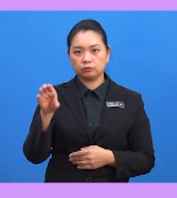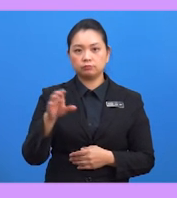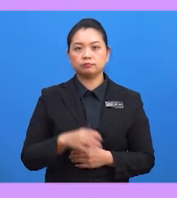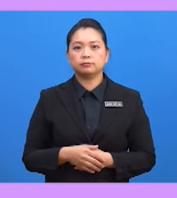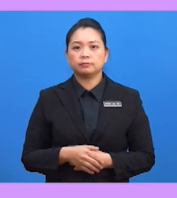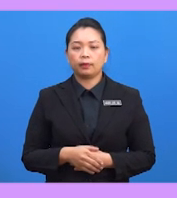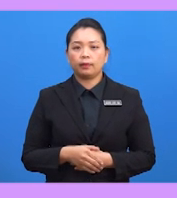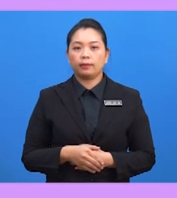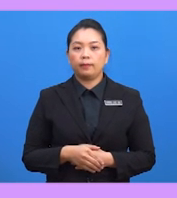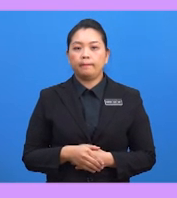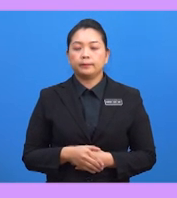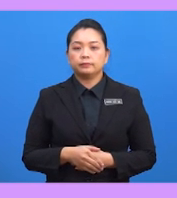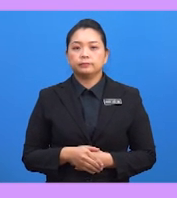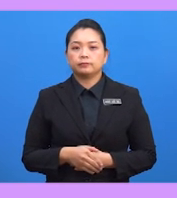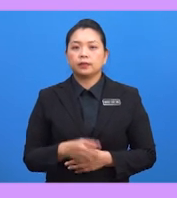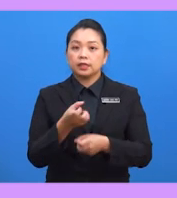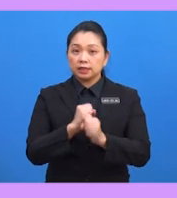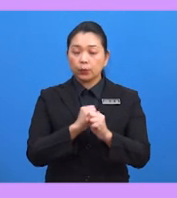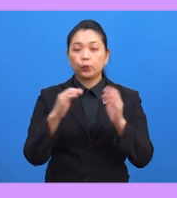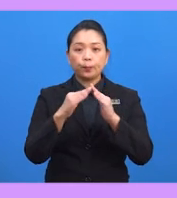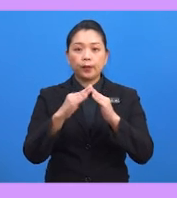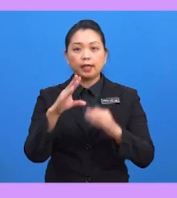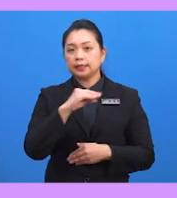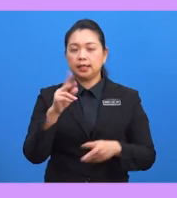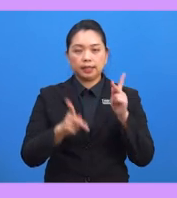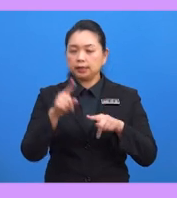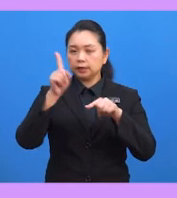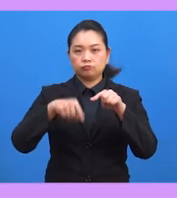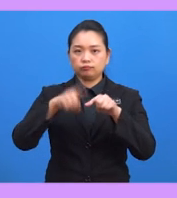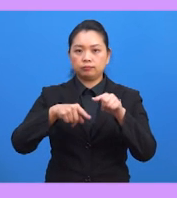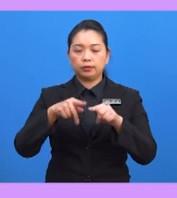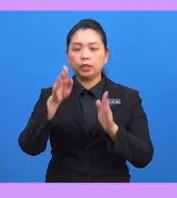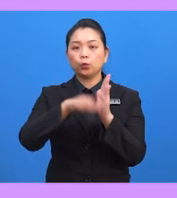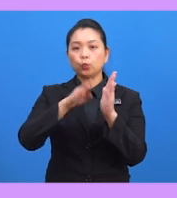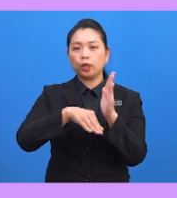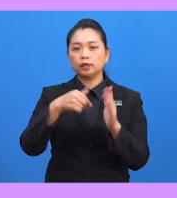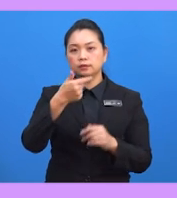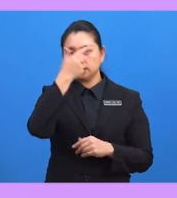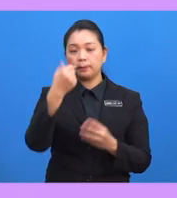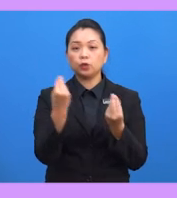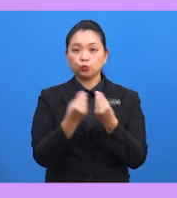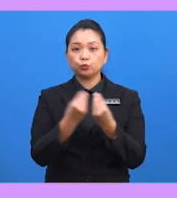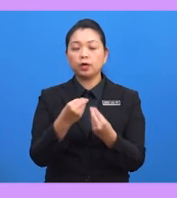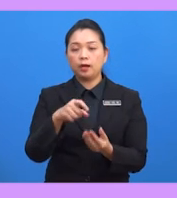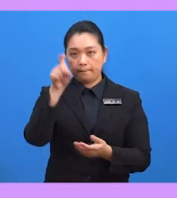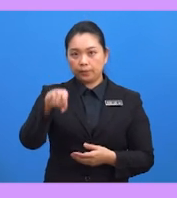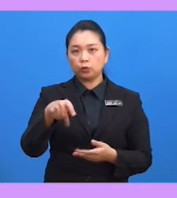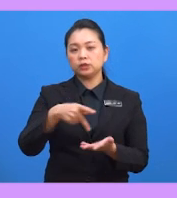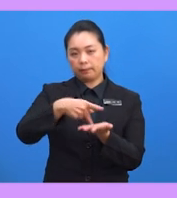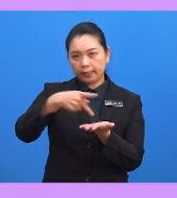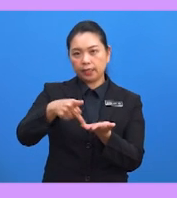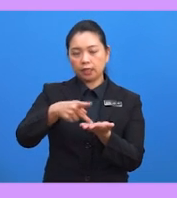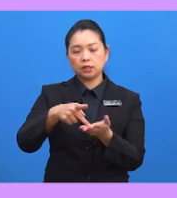RM500. Bayaran untuk sewa rumah dan ansuran kereta tidak boleh dikurangkan kerana jumlah ini perlu dibayar